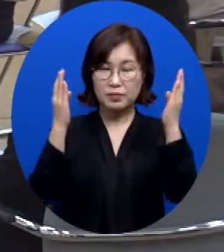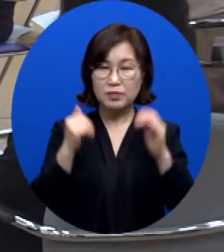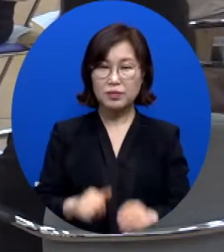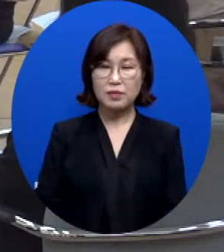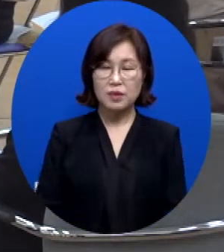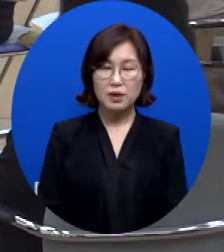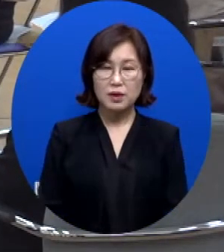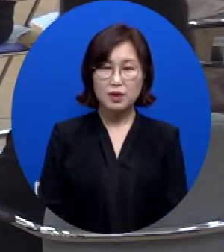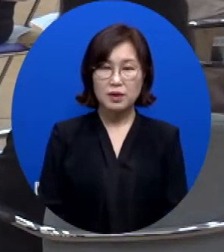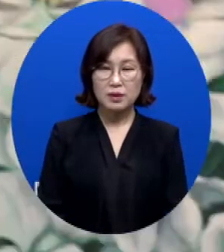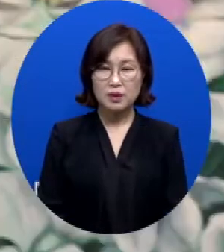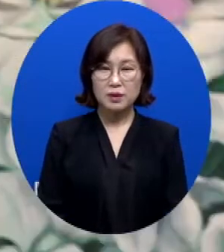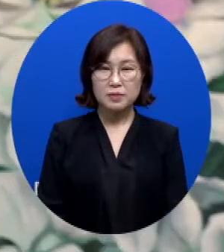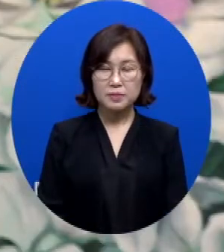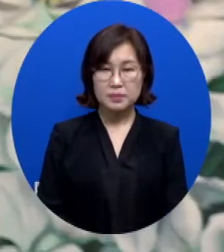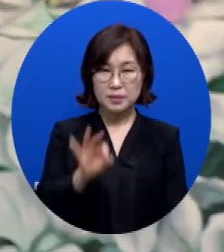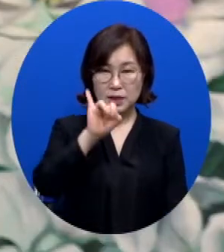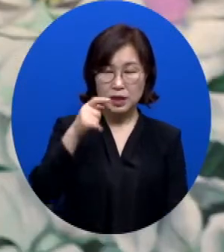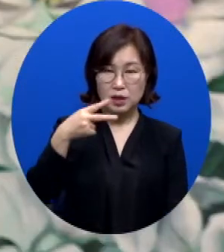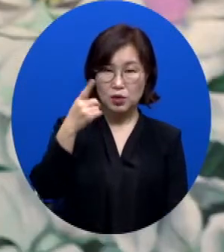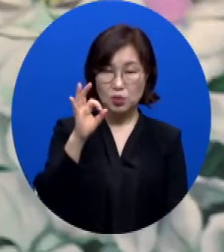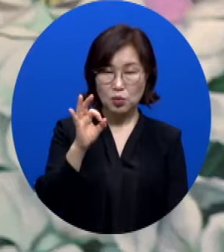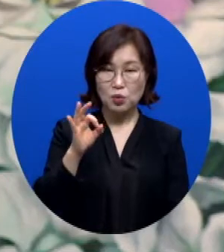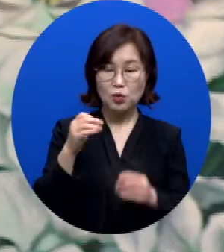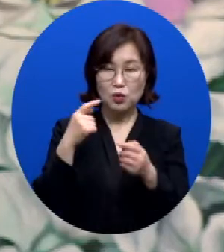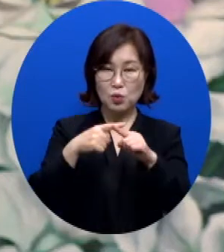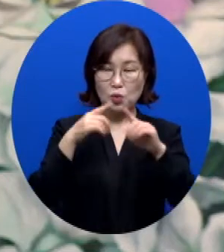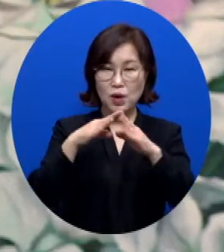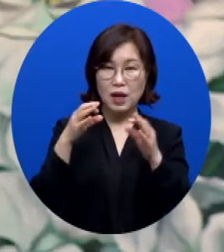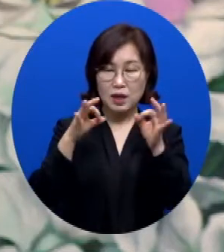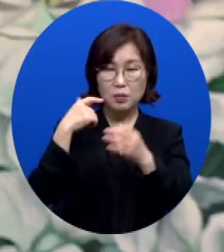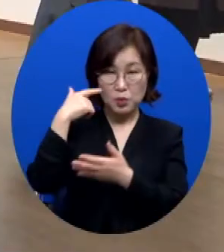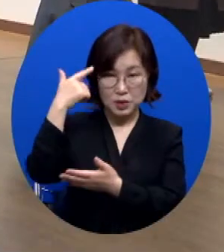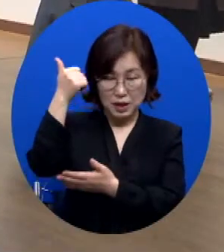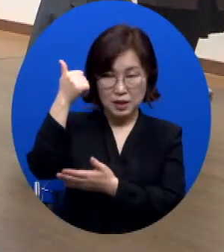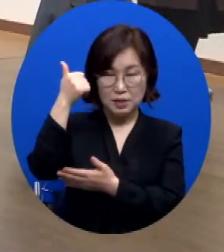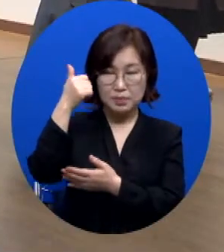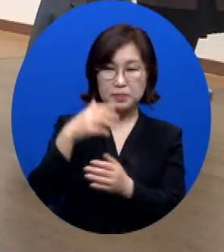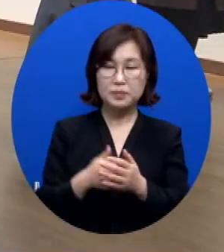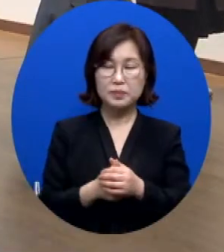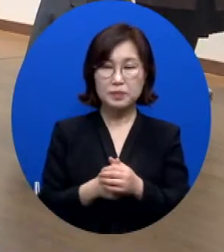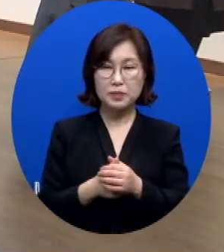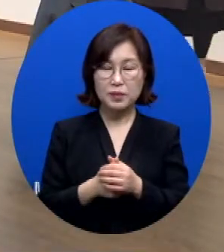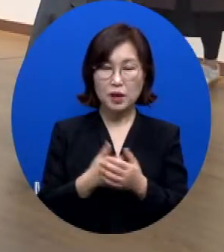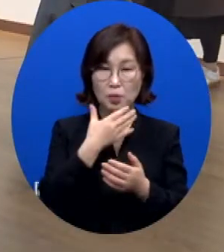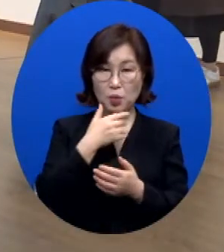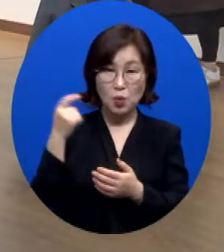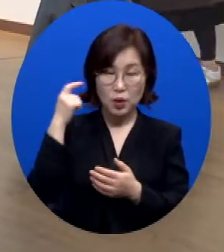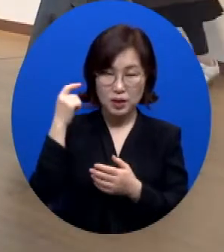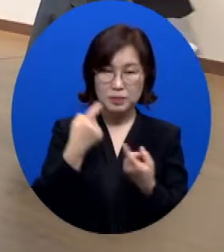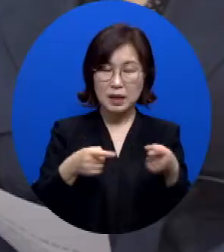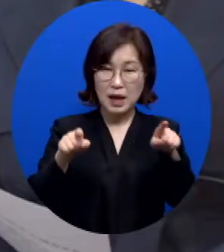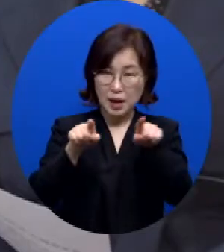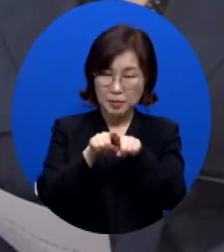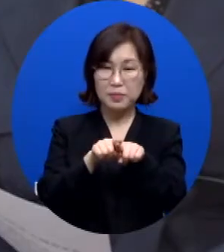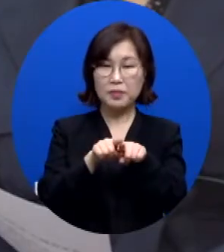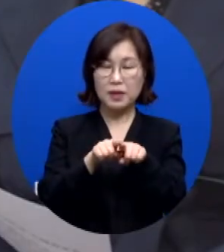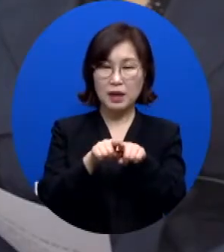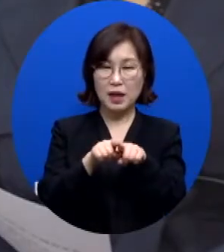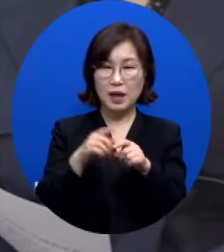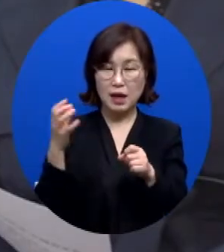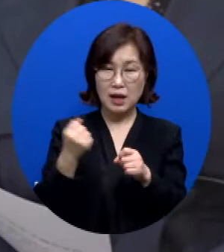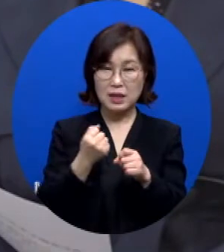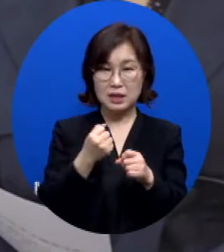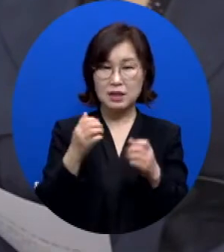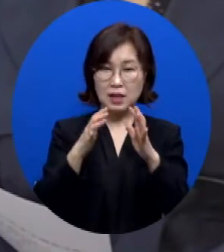여는 예배에서 인동교회 김성천 목사는 기독미술인은 문화와 복음을 함께 가진 사람이라며